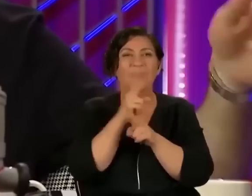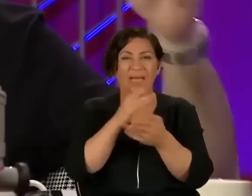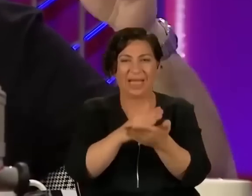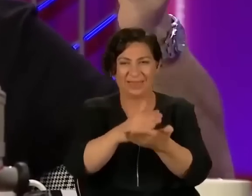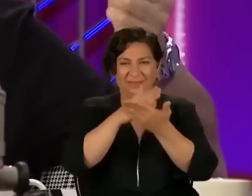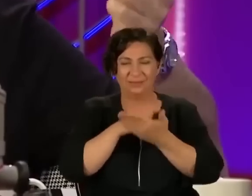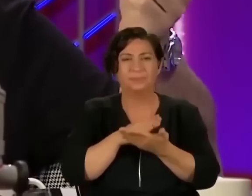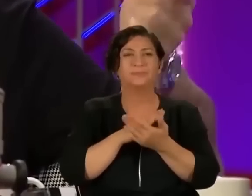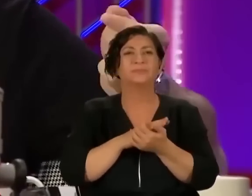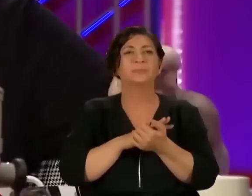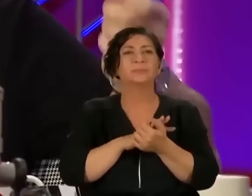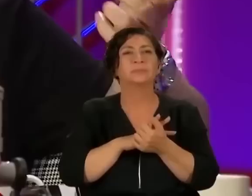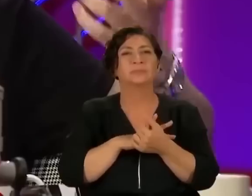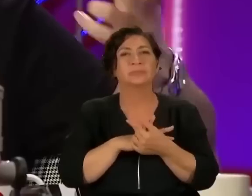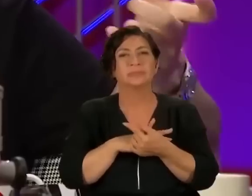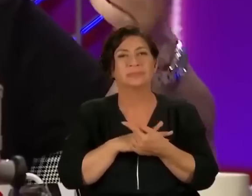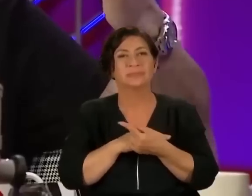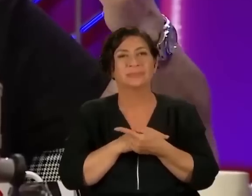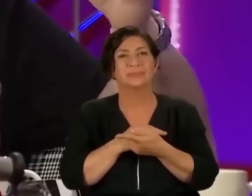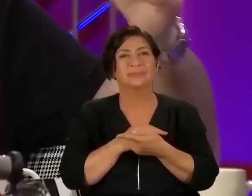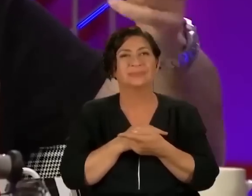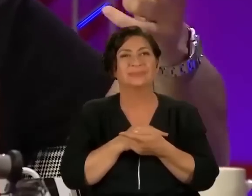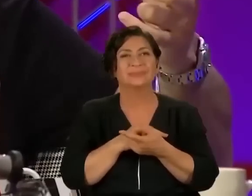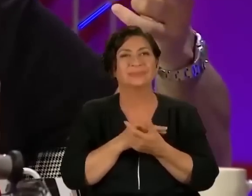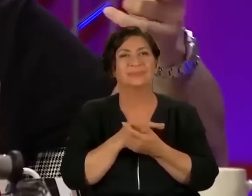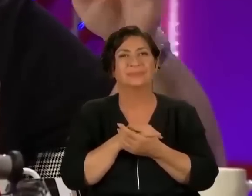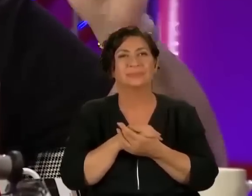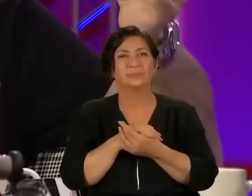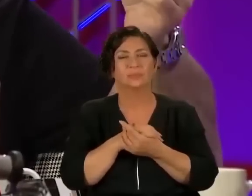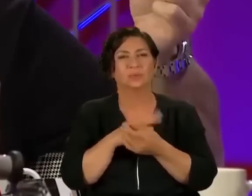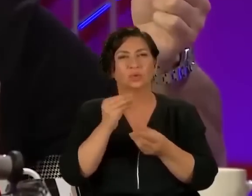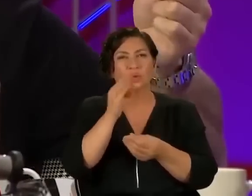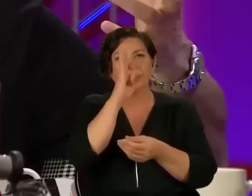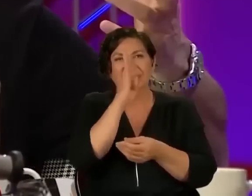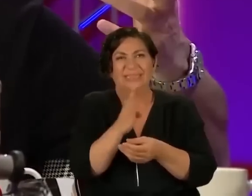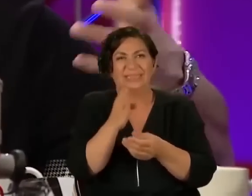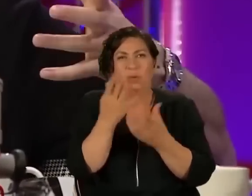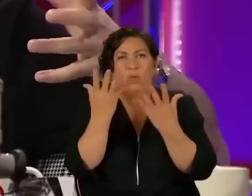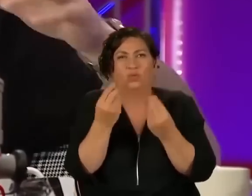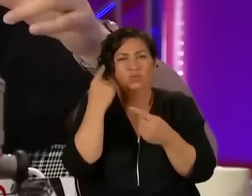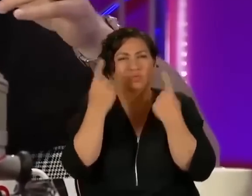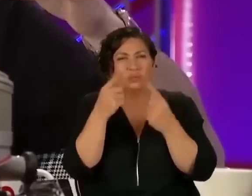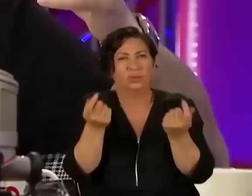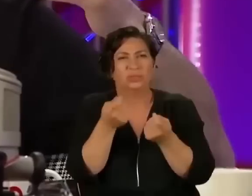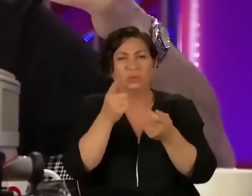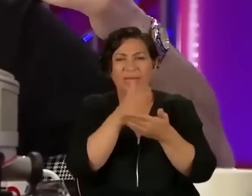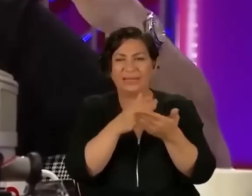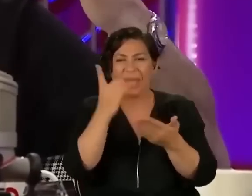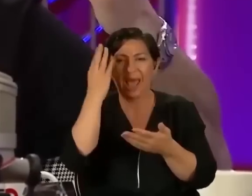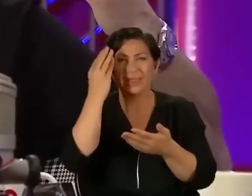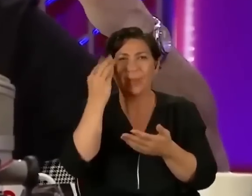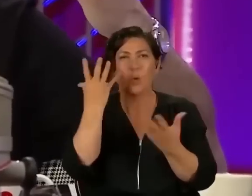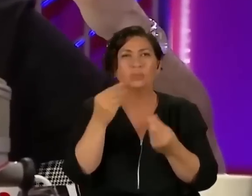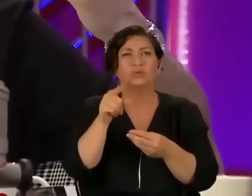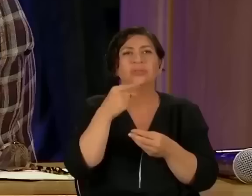kart vermişti. Bana çıktım onu attım. Dedim bu iskara bir business, it's a serious thing dedim. Bu çok ciddiye alıyor bu işi bence dedim. Ya bu kartın bir anlamı olmalı.